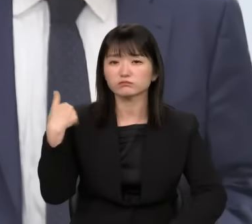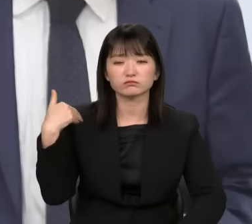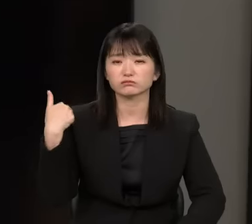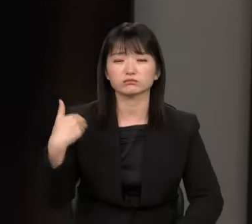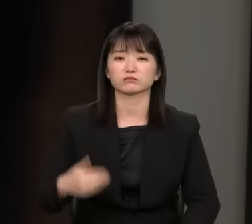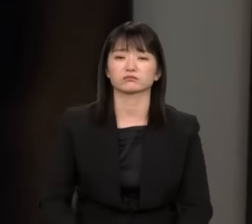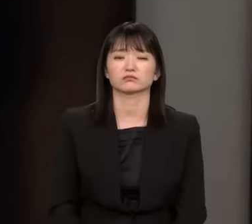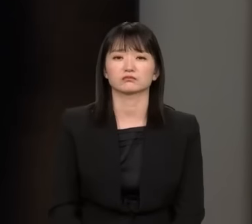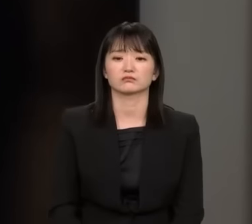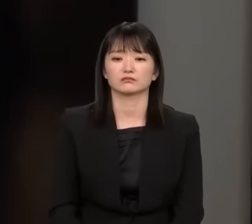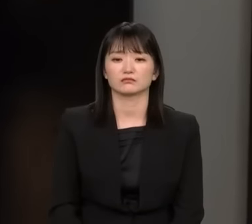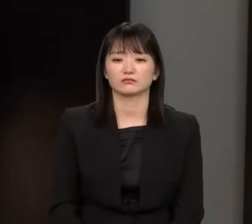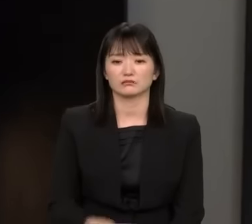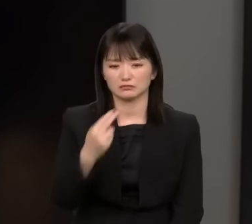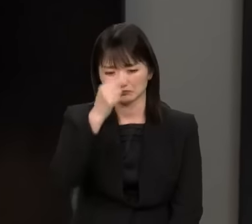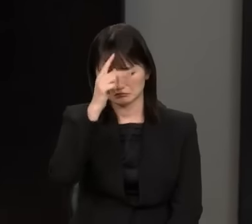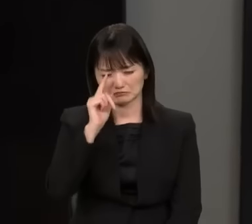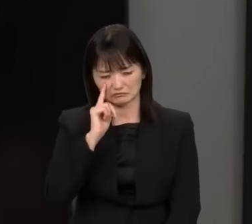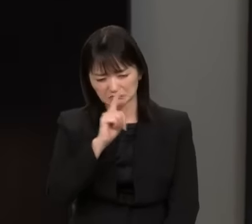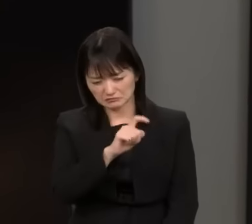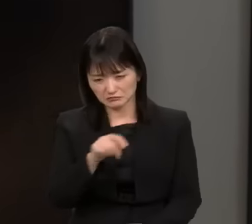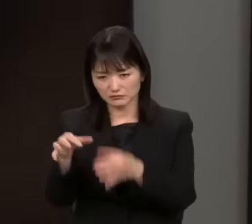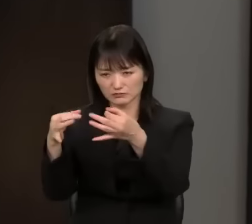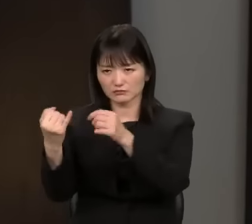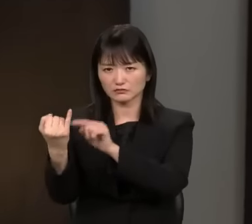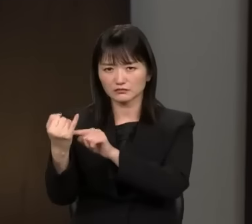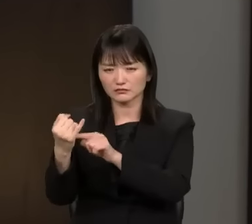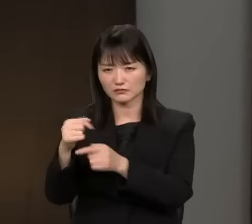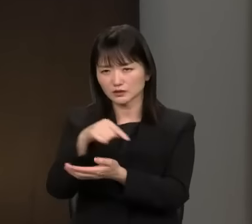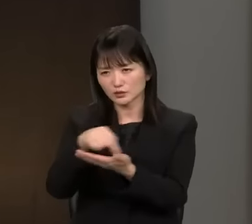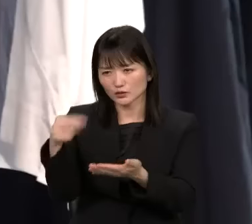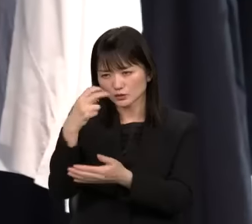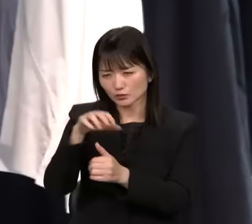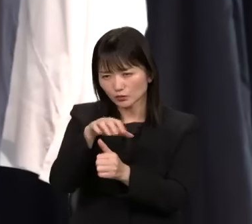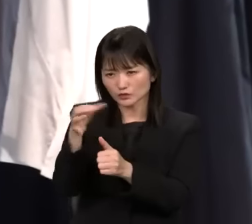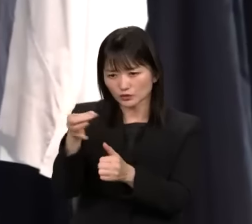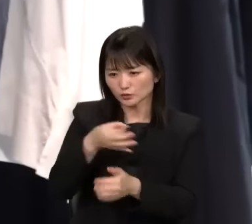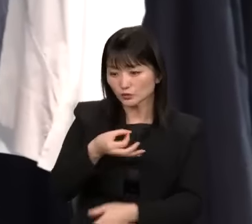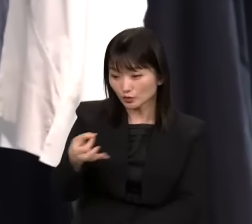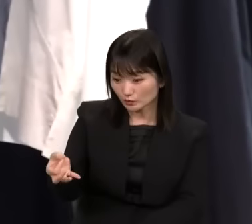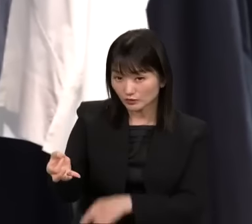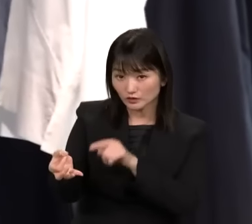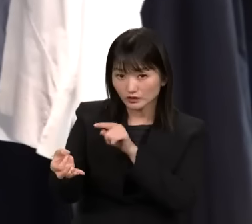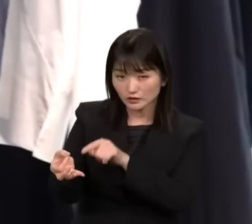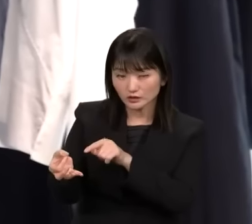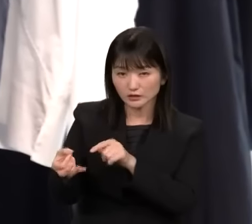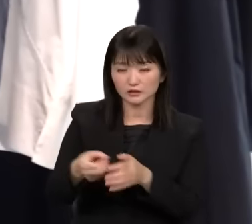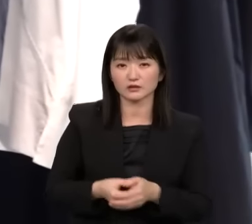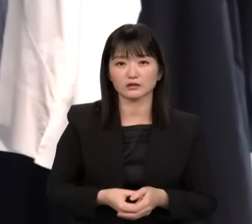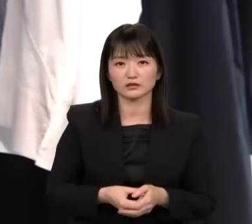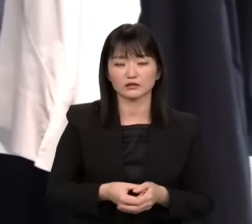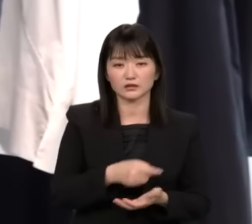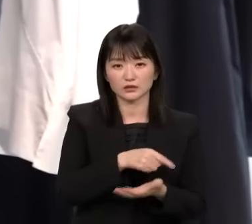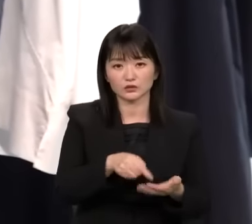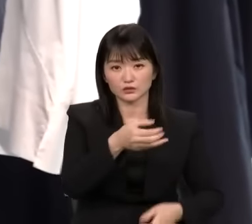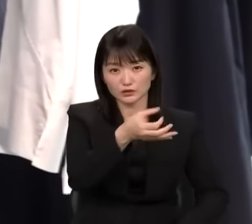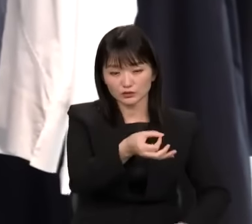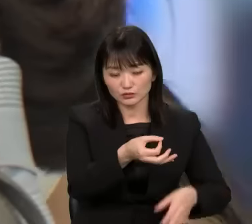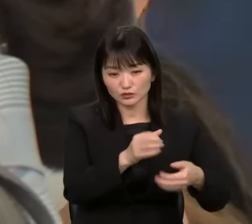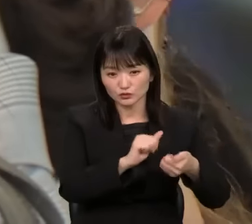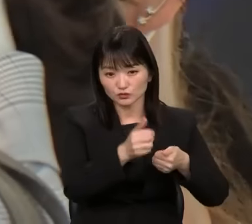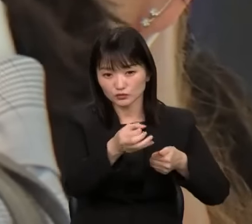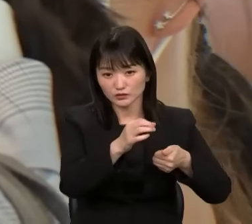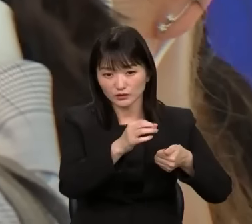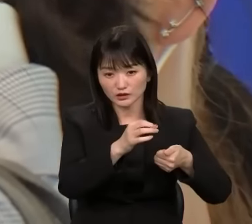했 검찰의 의대로 김여사가 손실보전 명목으로 돈을 받았다면 손실을 받던 투자라 주가조작과 관련이 없다는